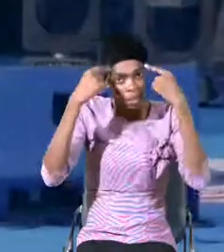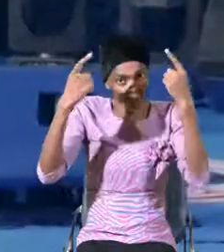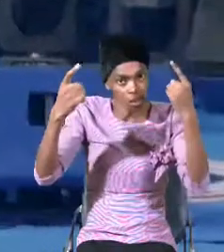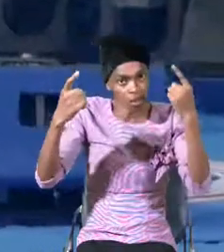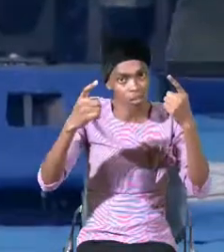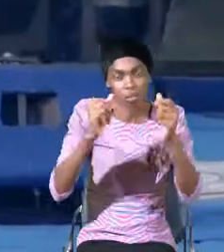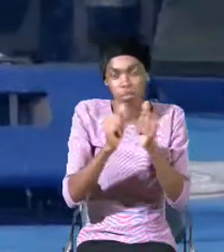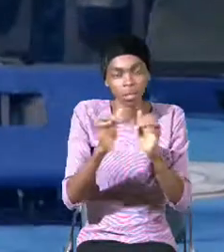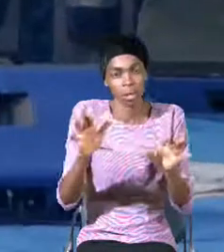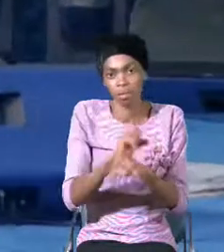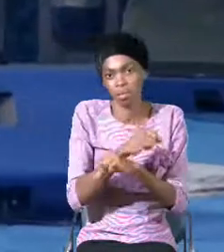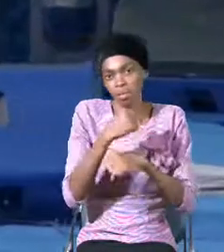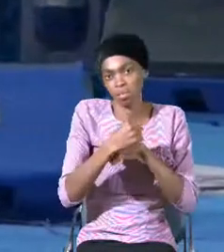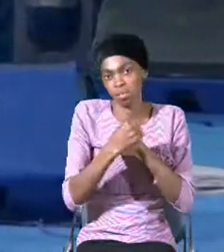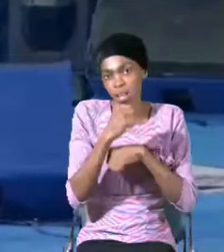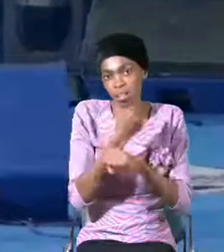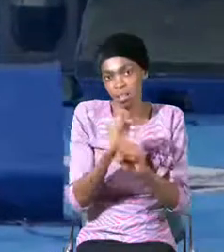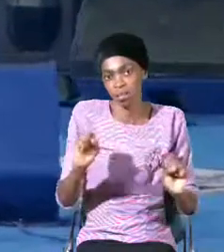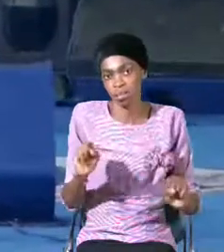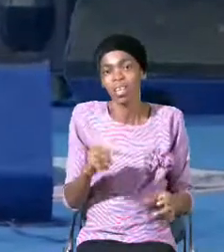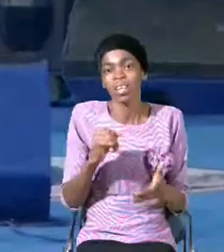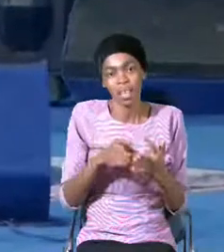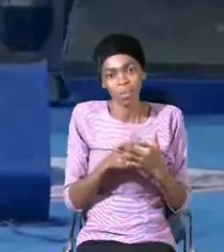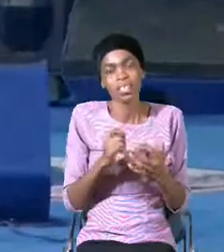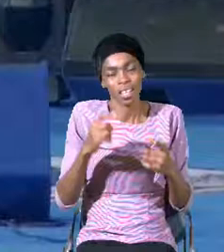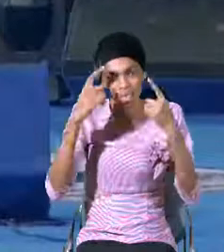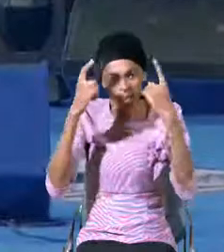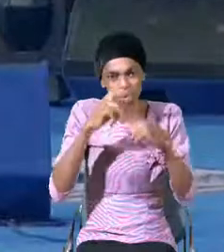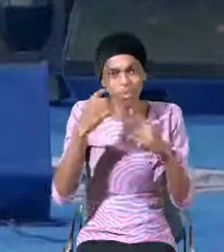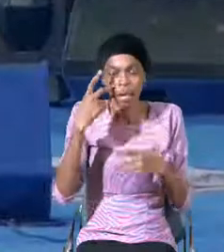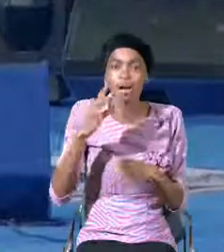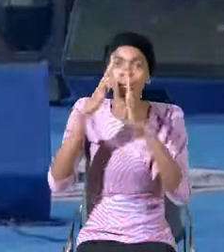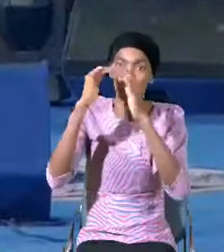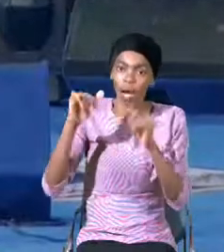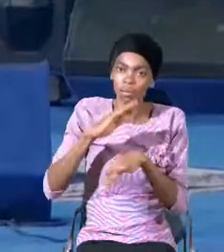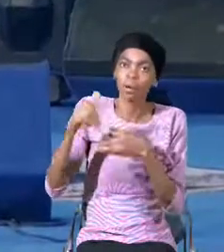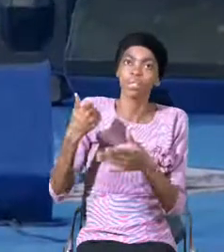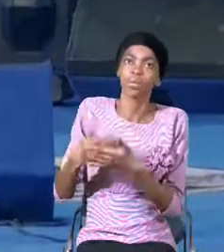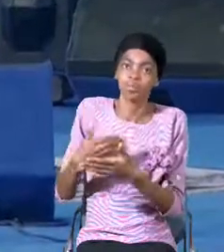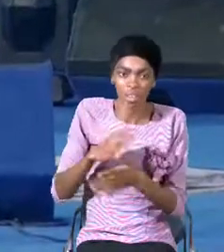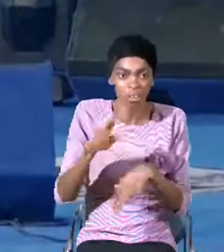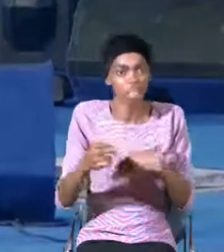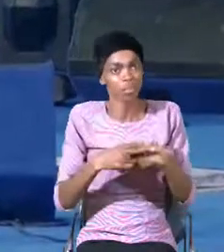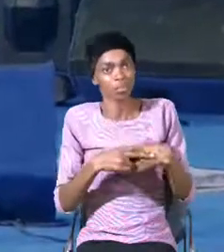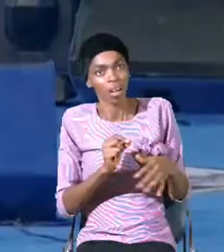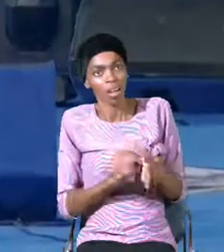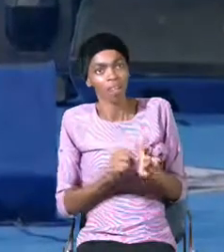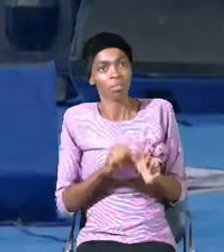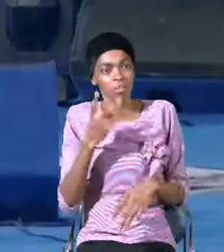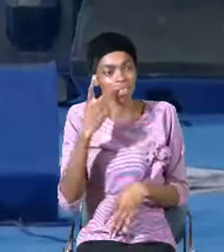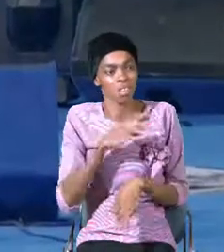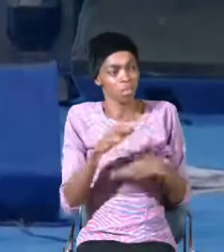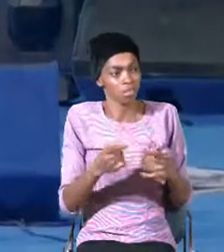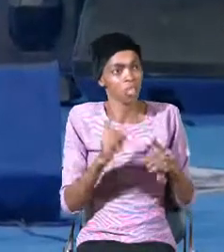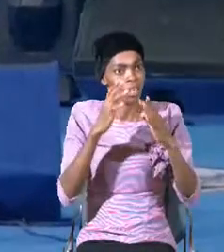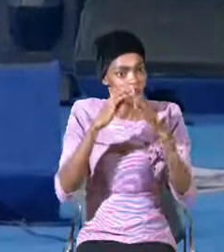qu'ils réussissent, mais quand vous voyez ce qu'ils font, vous voyez ce qu'ils ont ramassé, puis vous voyez leur compte bancaire, quand vous voyez